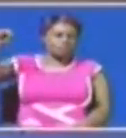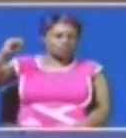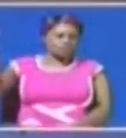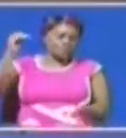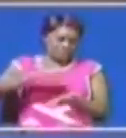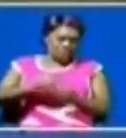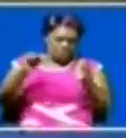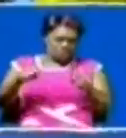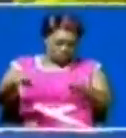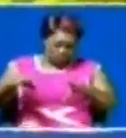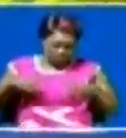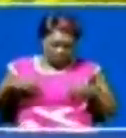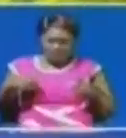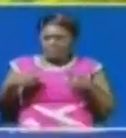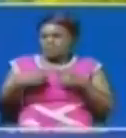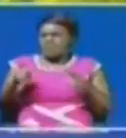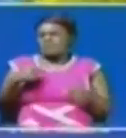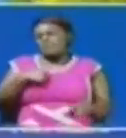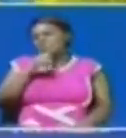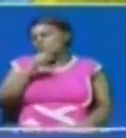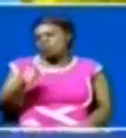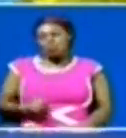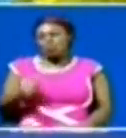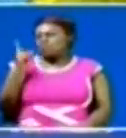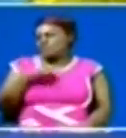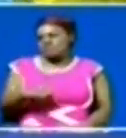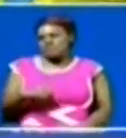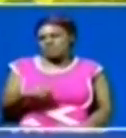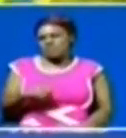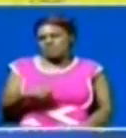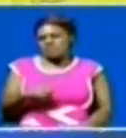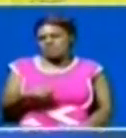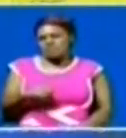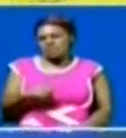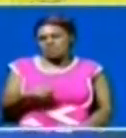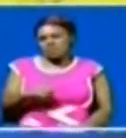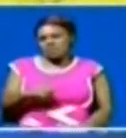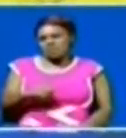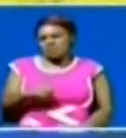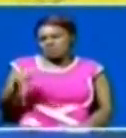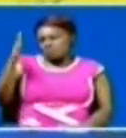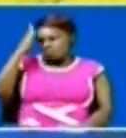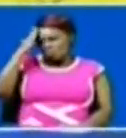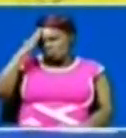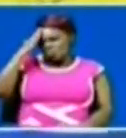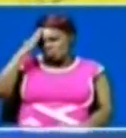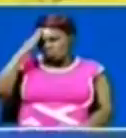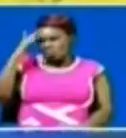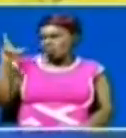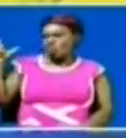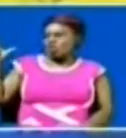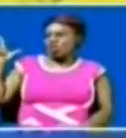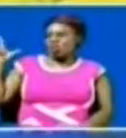Ukipewa nafasi unaweza chukua. Lakini mwaka yangu haiwezi kukunikubalia. Unajua naye katika sheria